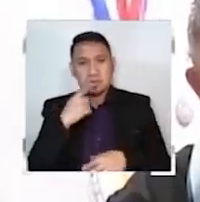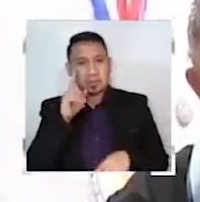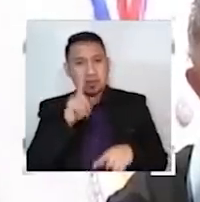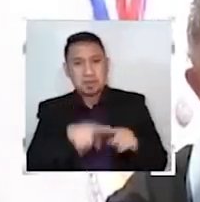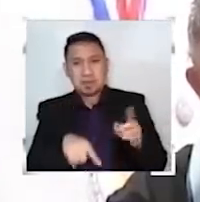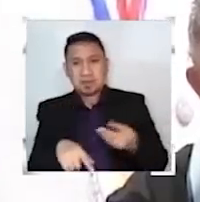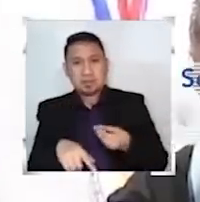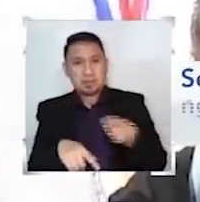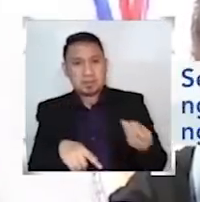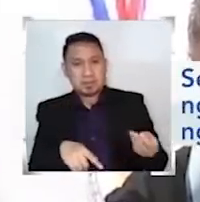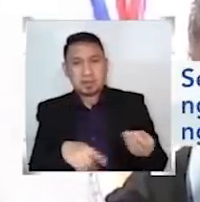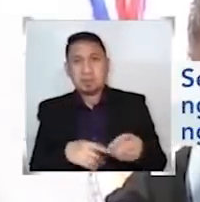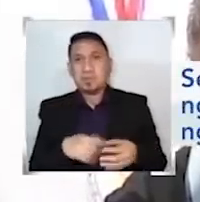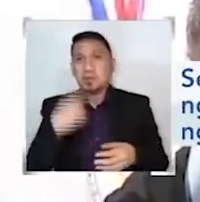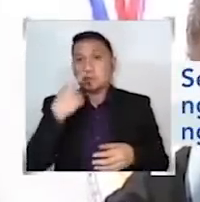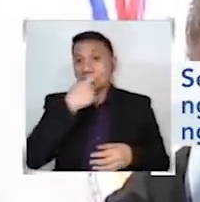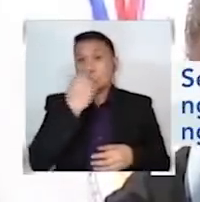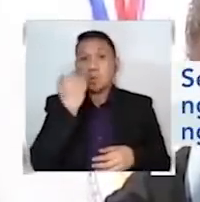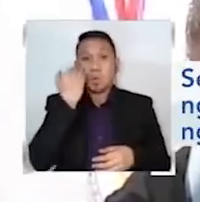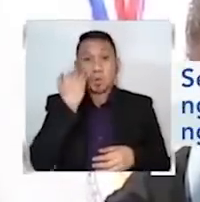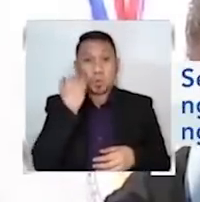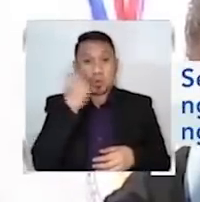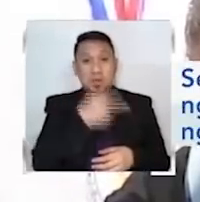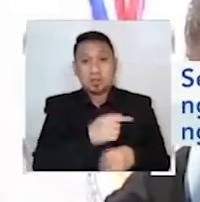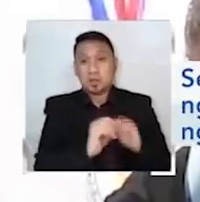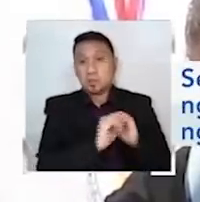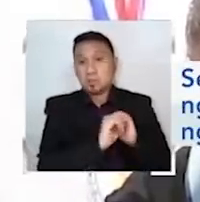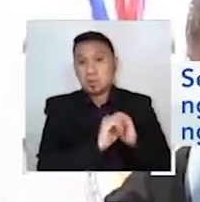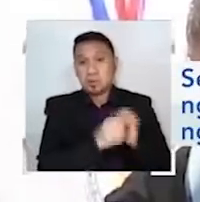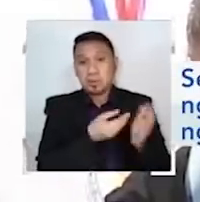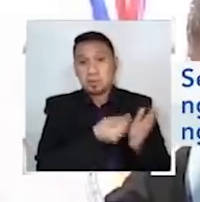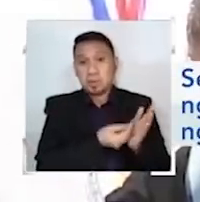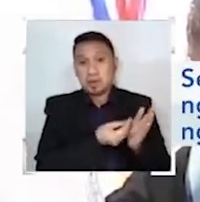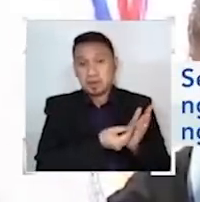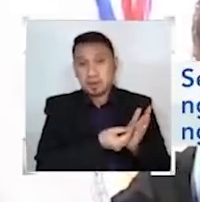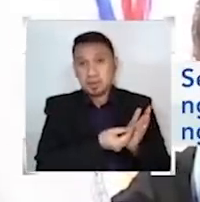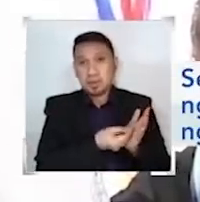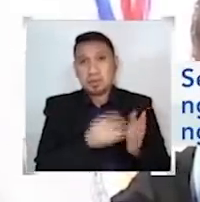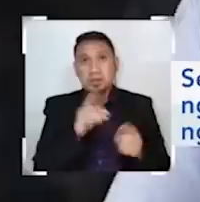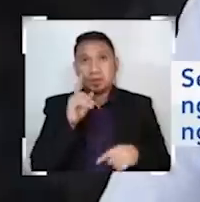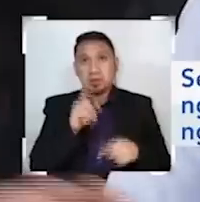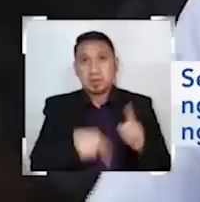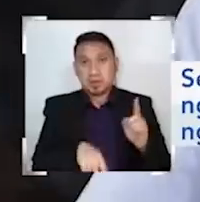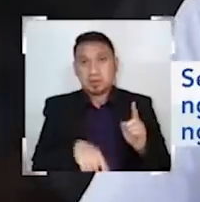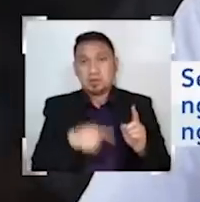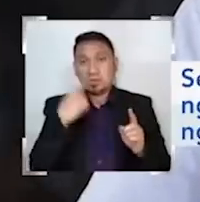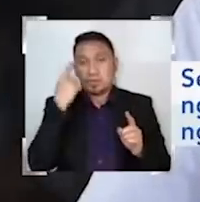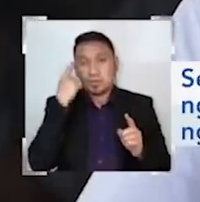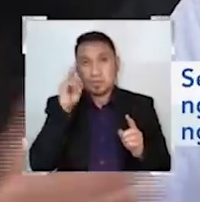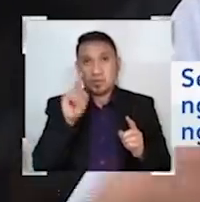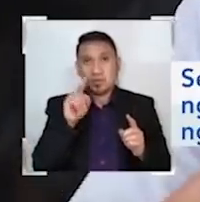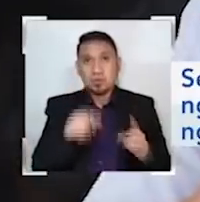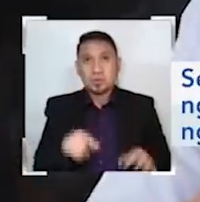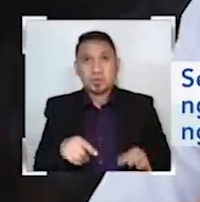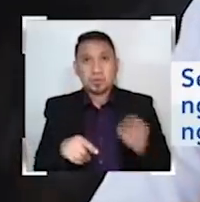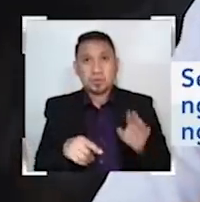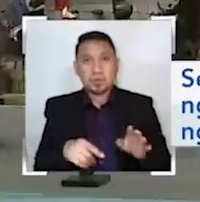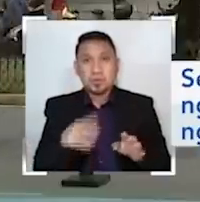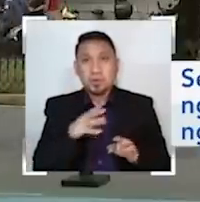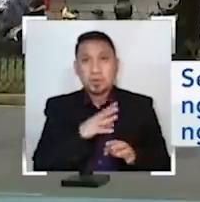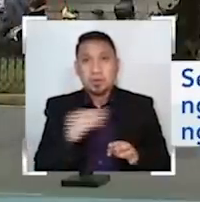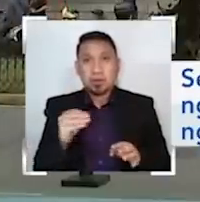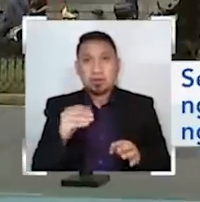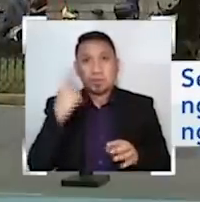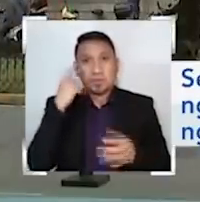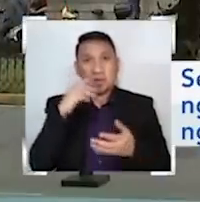Lacson, kulang daw ang kanilang campaign funds at baka hindi raw ito pumasa sa Statement of Contribution and Expenditures